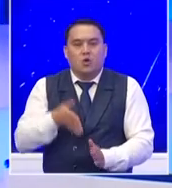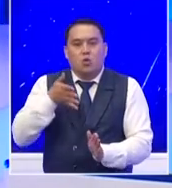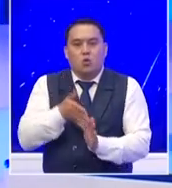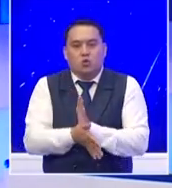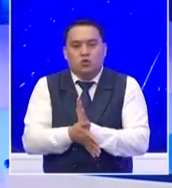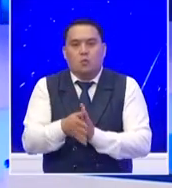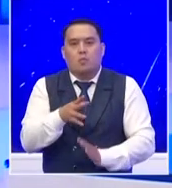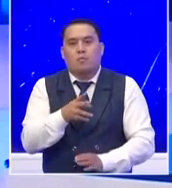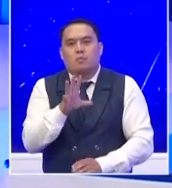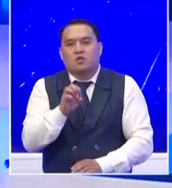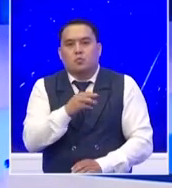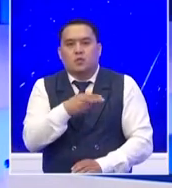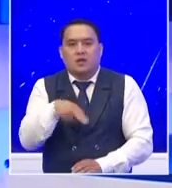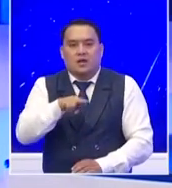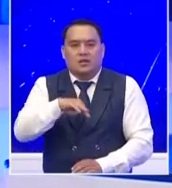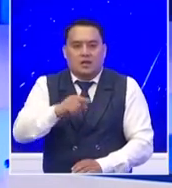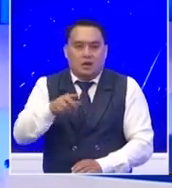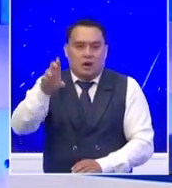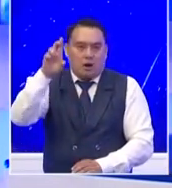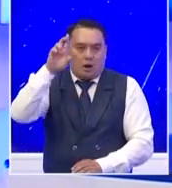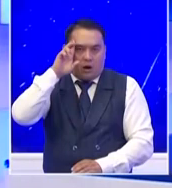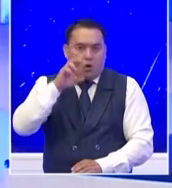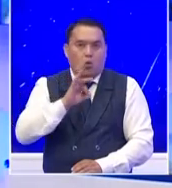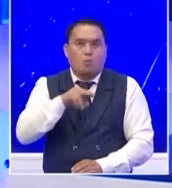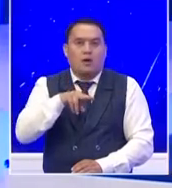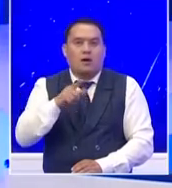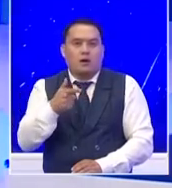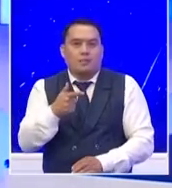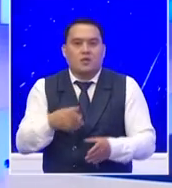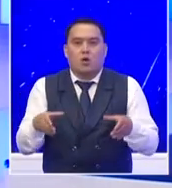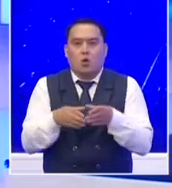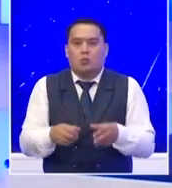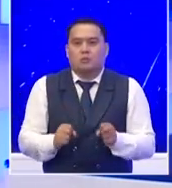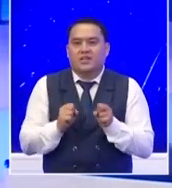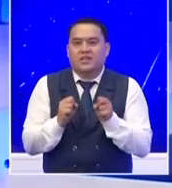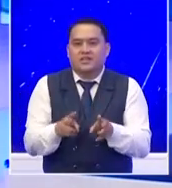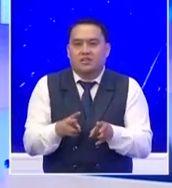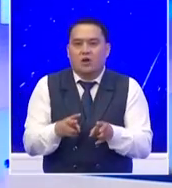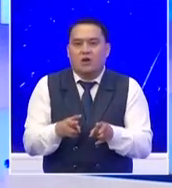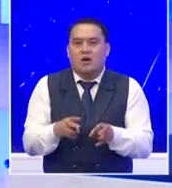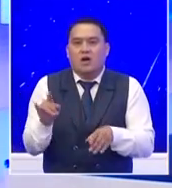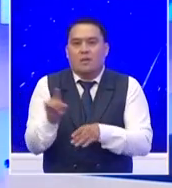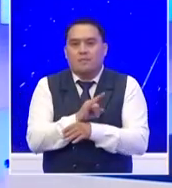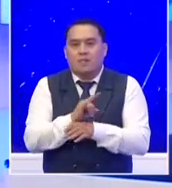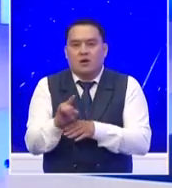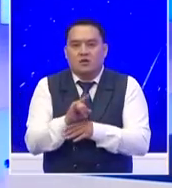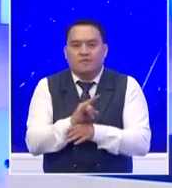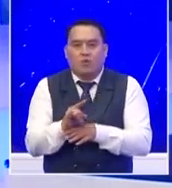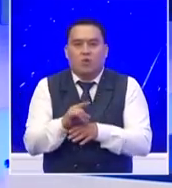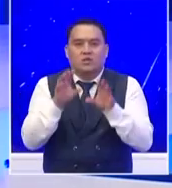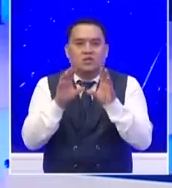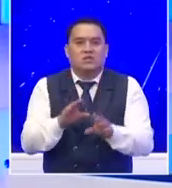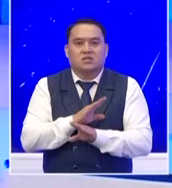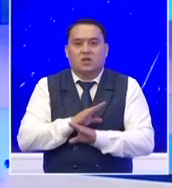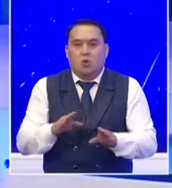Ущерб в 500 миллионов тенге нанесла государству ОПГ. Члены преступной группы специализировались на выписке фиктивных счетов фактур